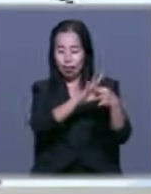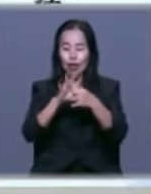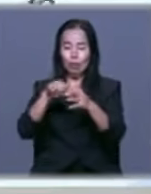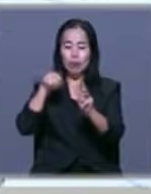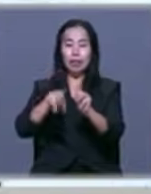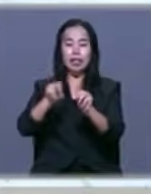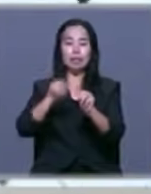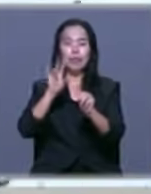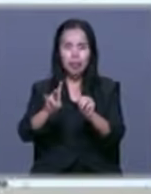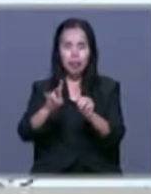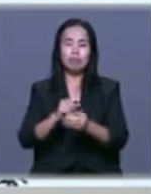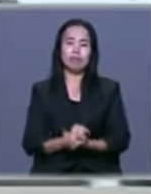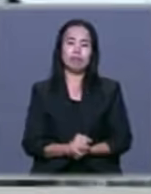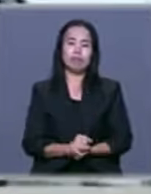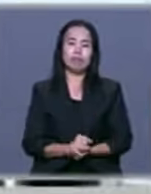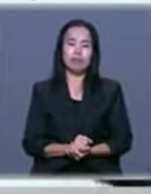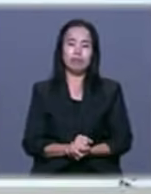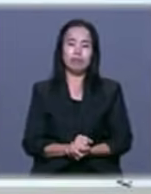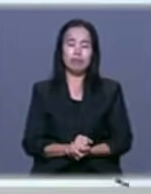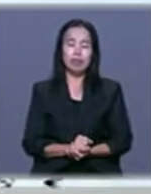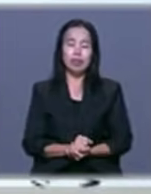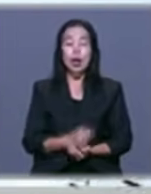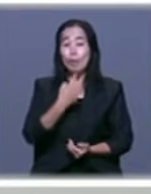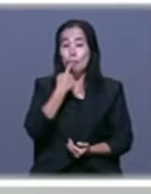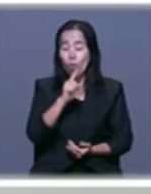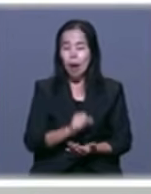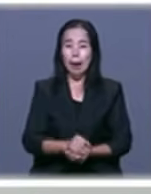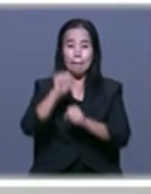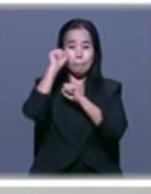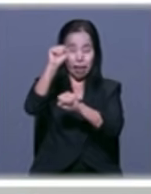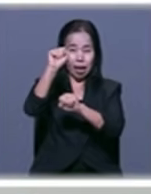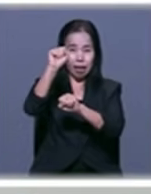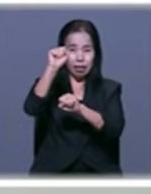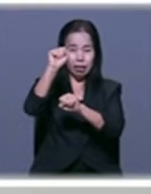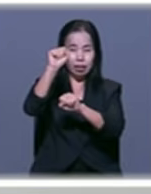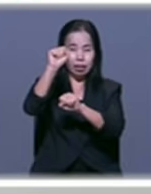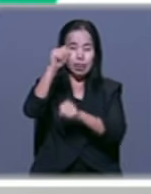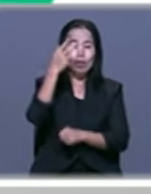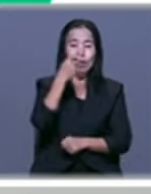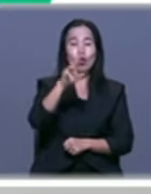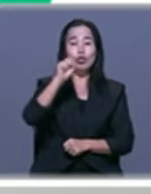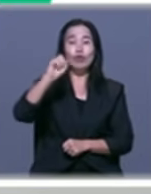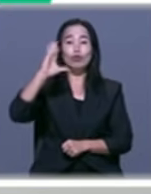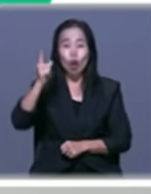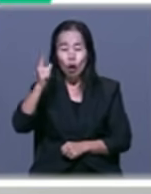ขาอ้างอย่างนี้เลยเขาบอกว่าประกาศคสช.ตามประกาศคสช.นี่ให้ถือเป็นมาตรา